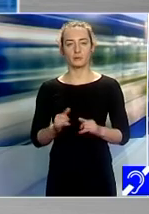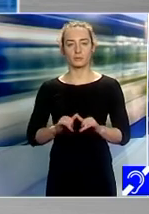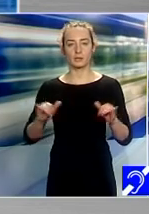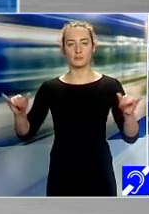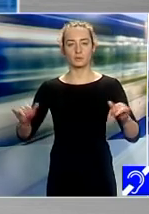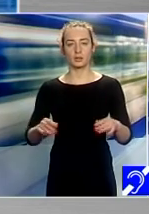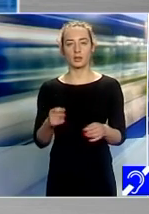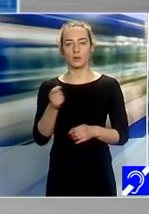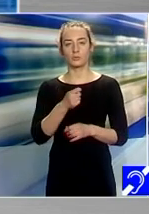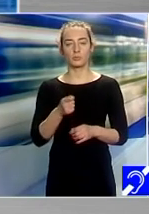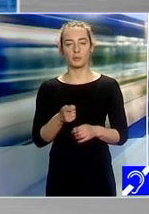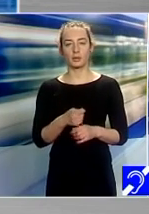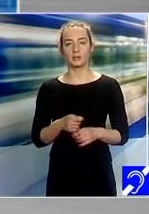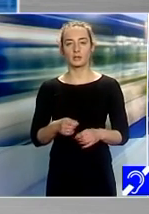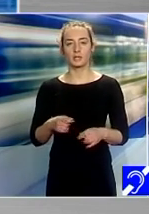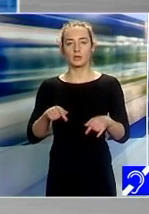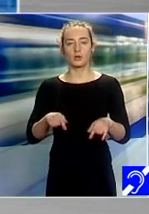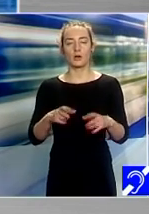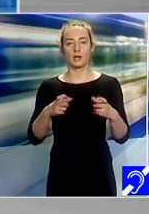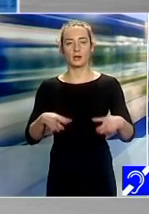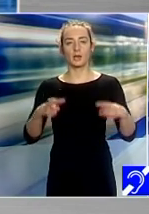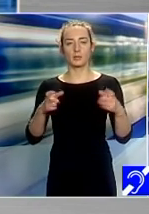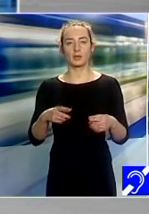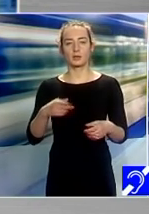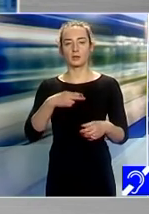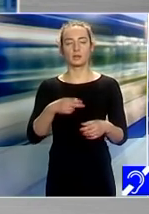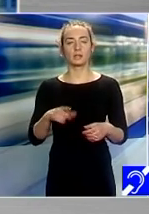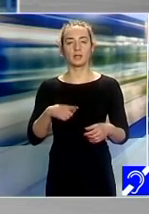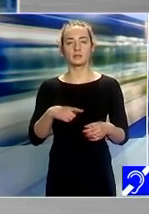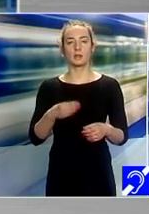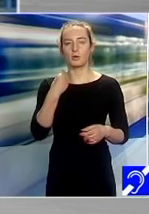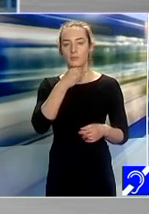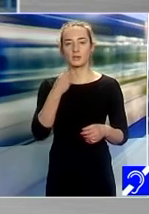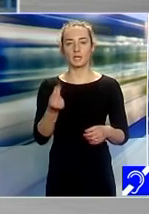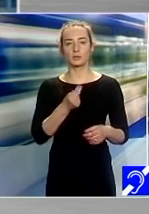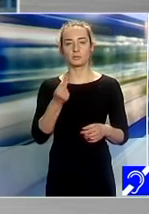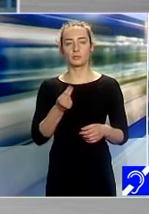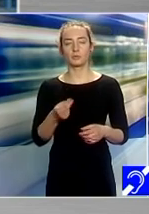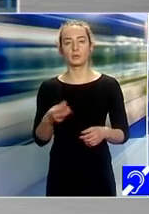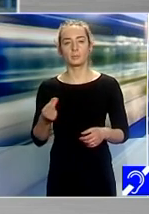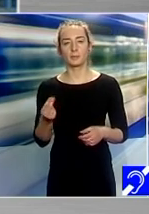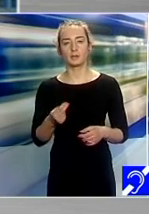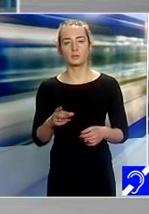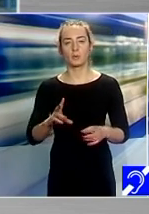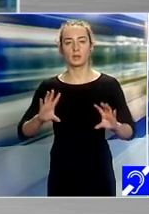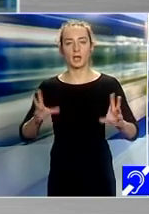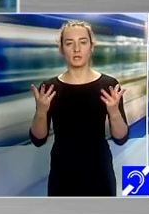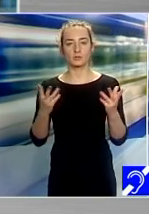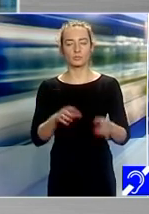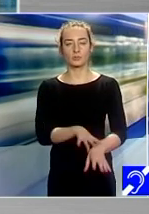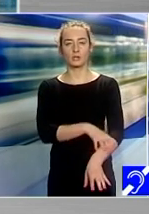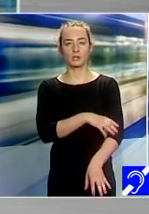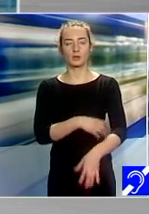dezvoltarea unui astfel de proiect. Această cameră hiperbară este un avantaj nemaipomenit. Deci poate fi folosită în arsuri, nu că abia am